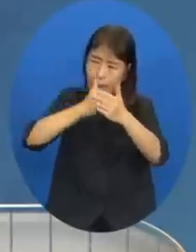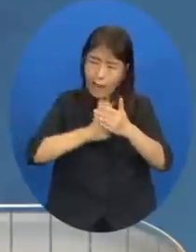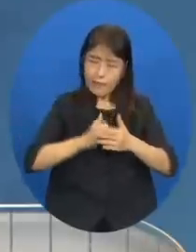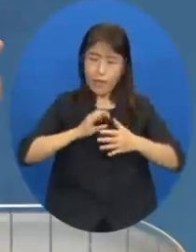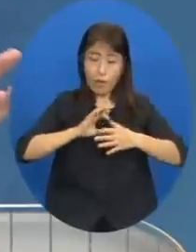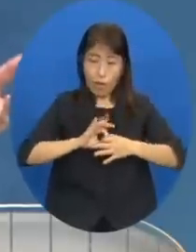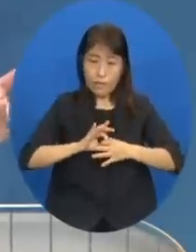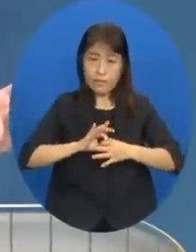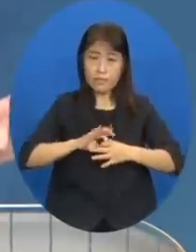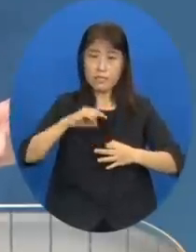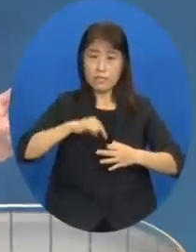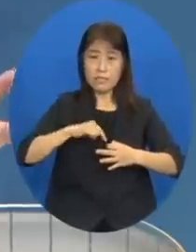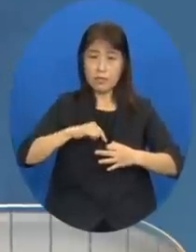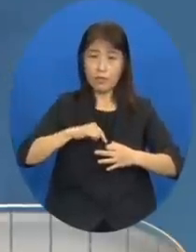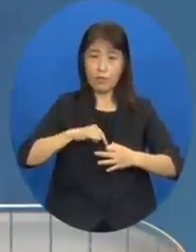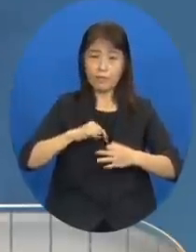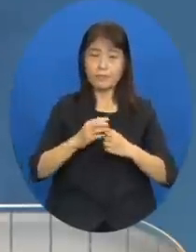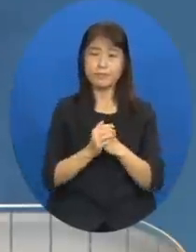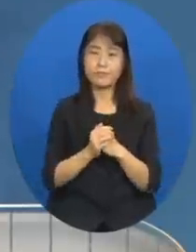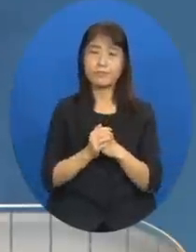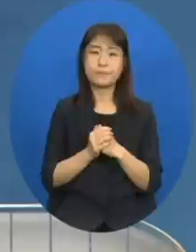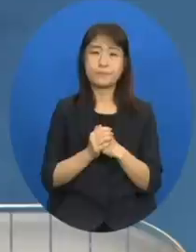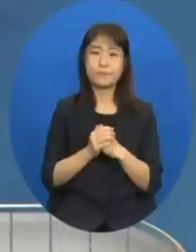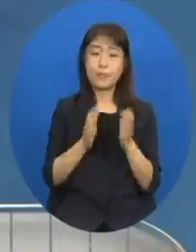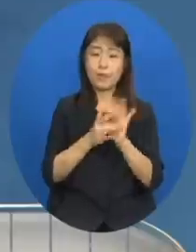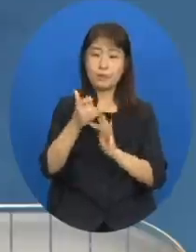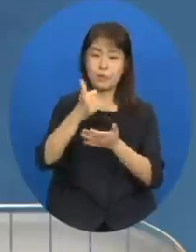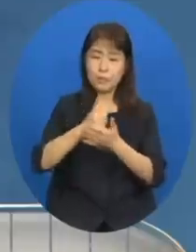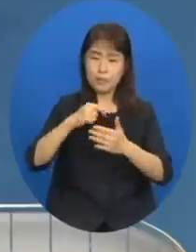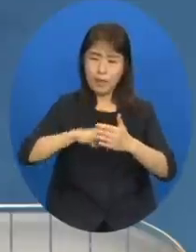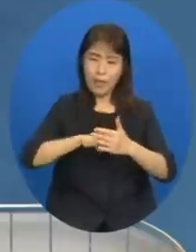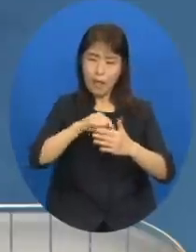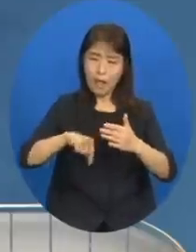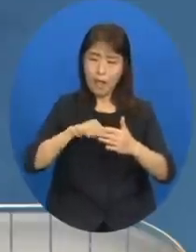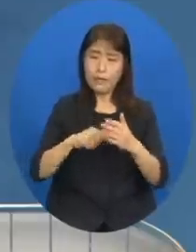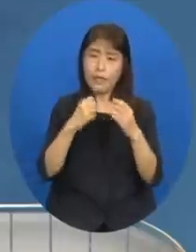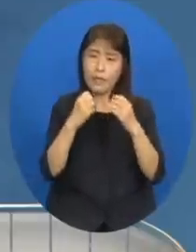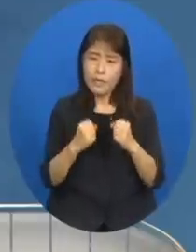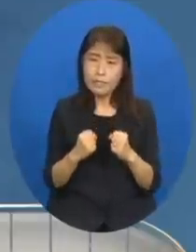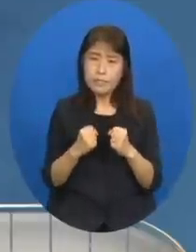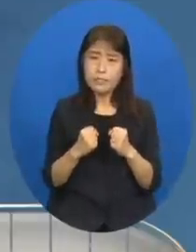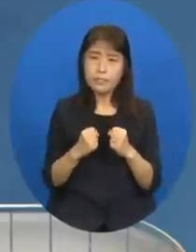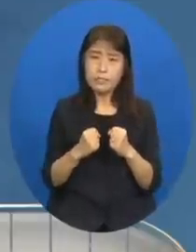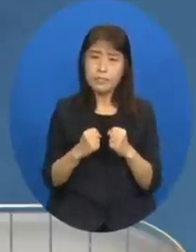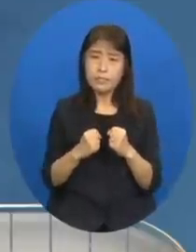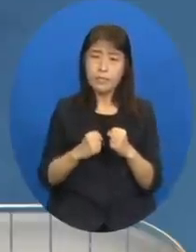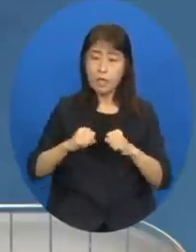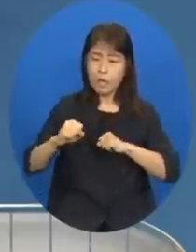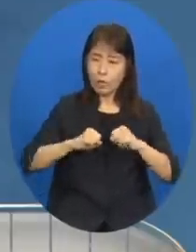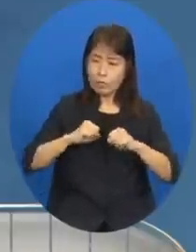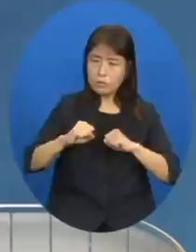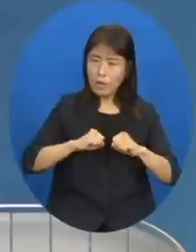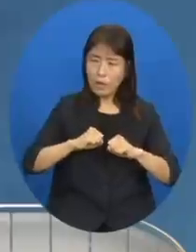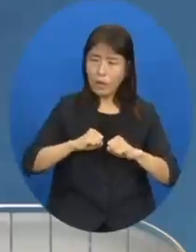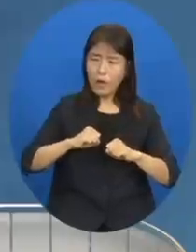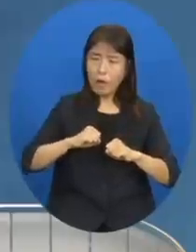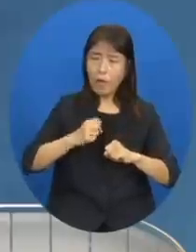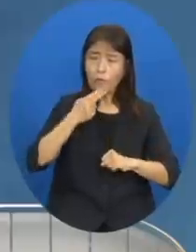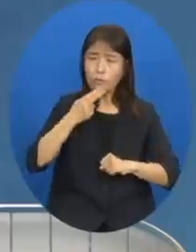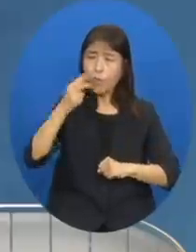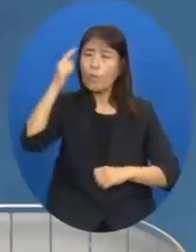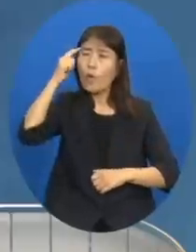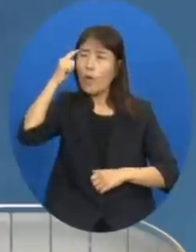우리가 예수님이 내 안에 계신데 왜 역사를 안 해주시느냐는 질문만 하지 내가